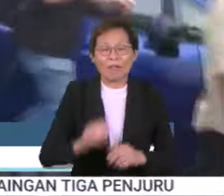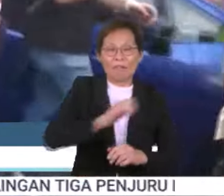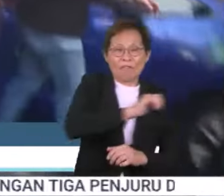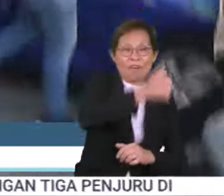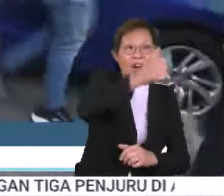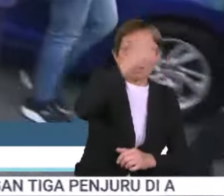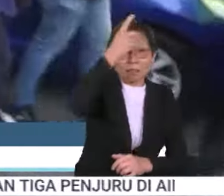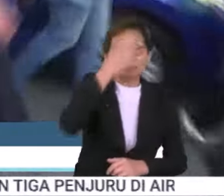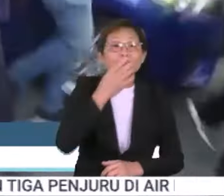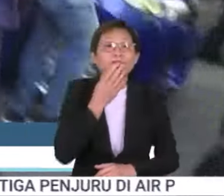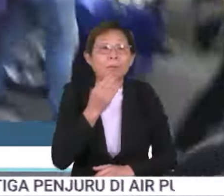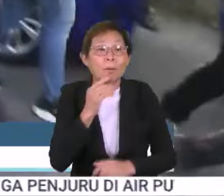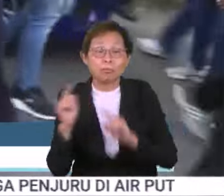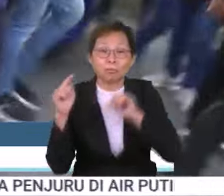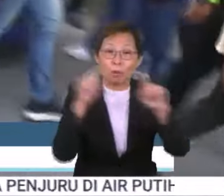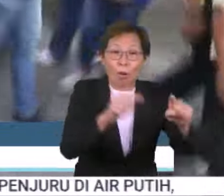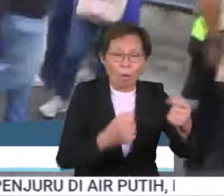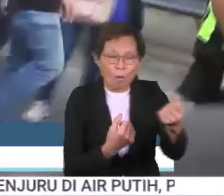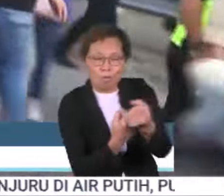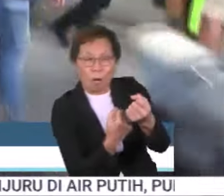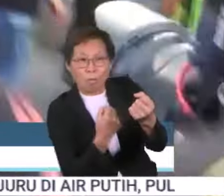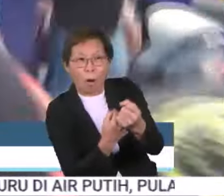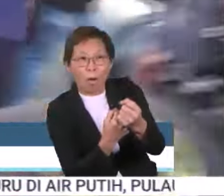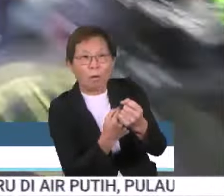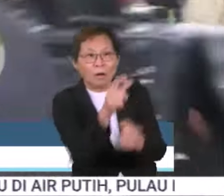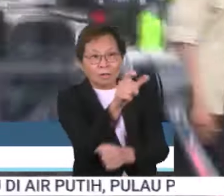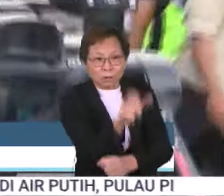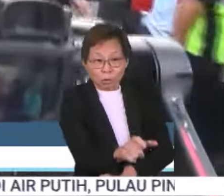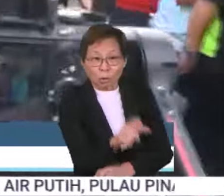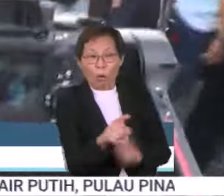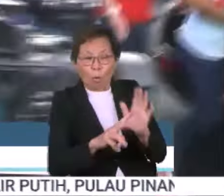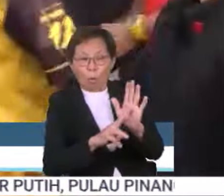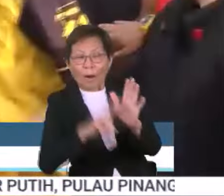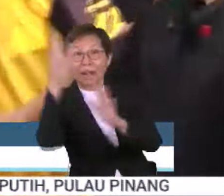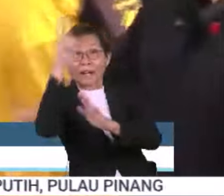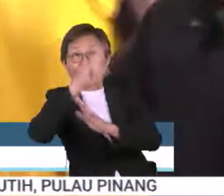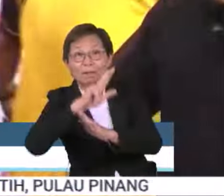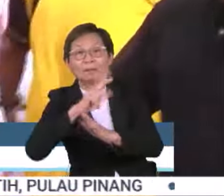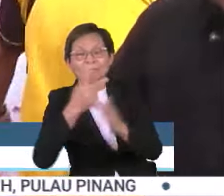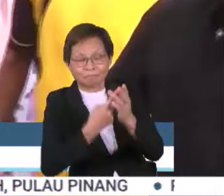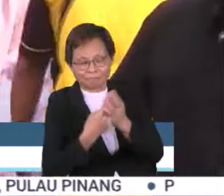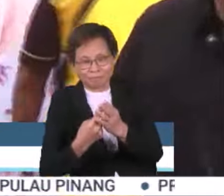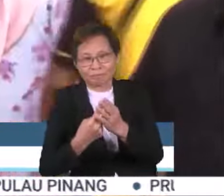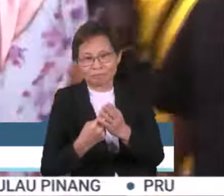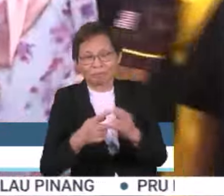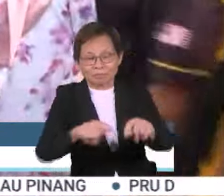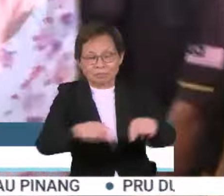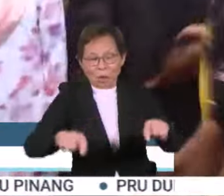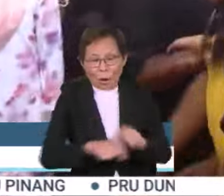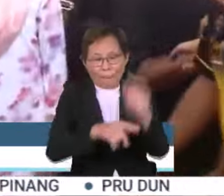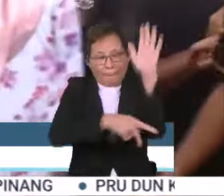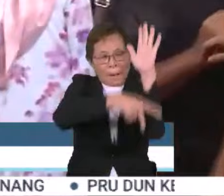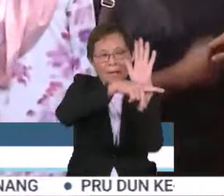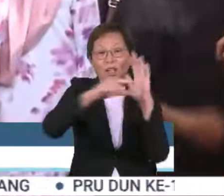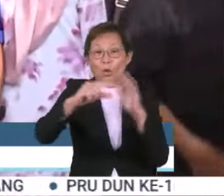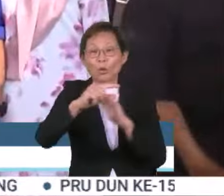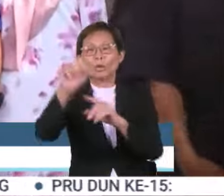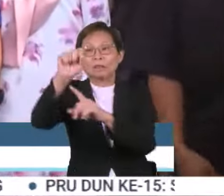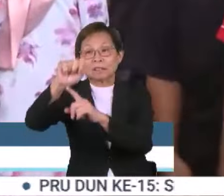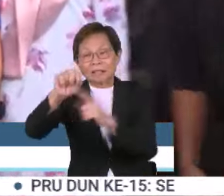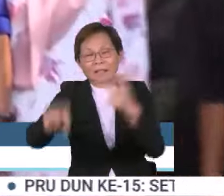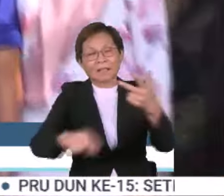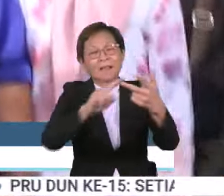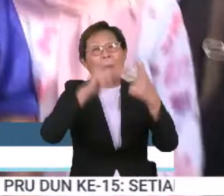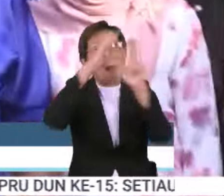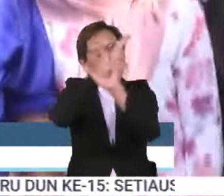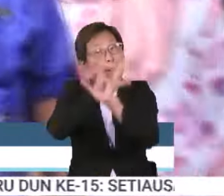Terdahulu, Datuk Seri Anwar Ibrahim hadir memberi sokongan kepada calon yang mewakili kerajaan perpaduan di kawasan Parlimen Gombak, Selayang